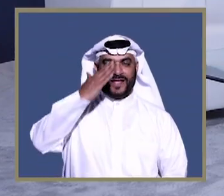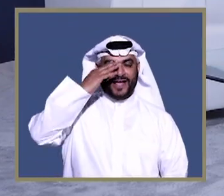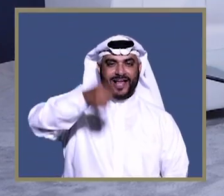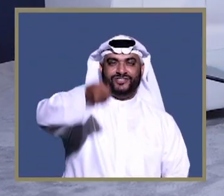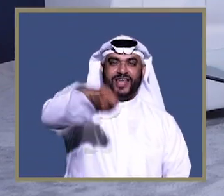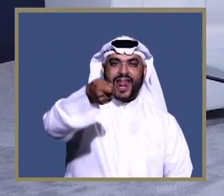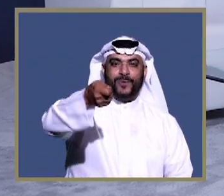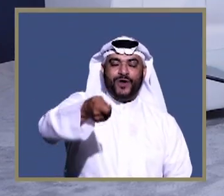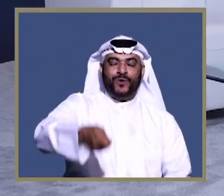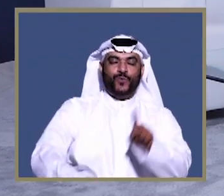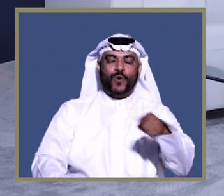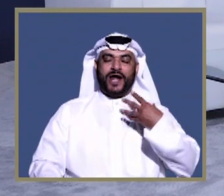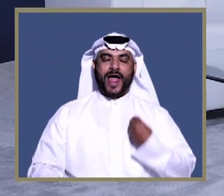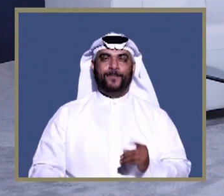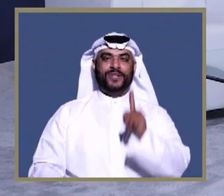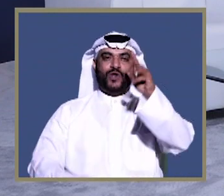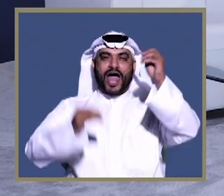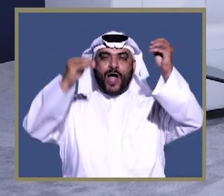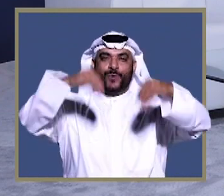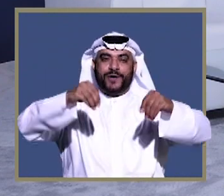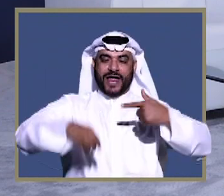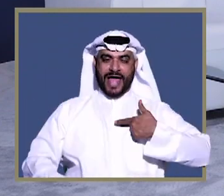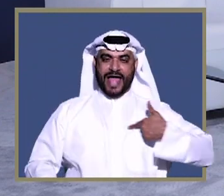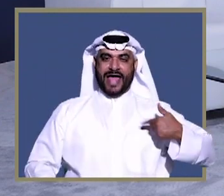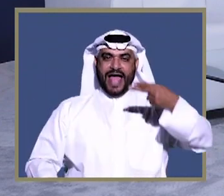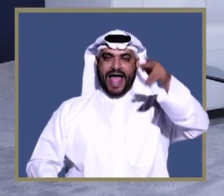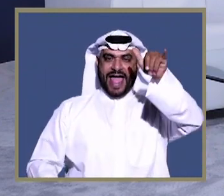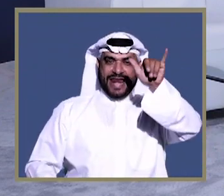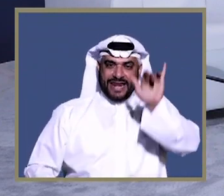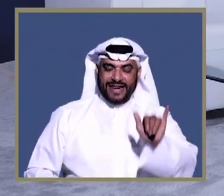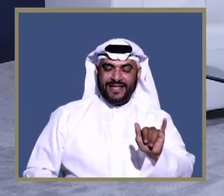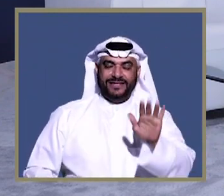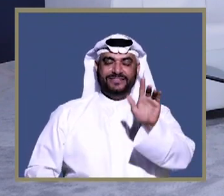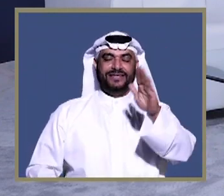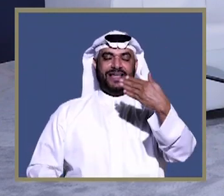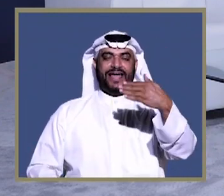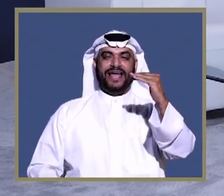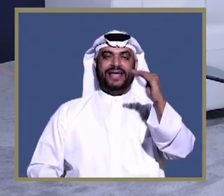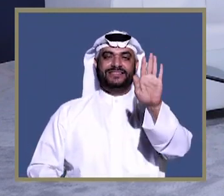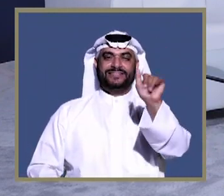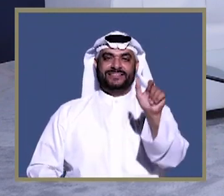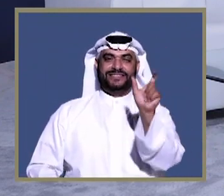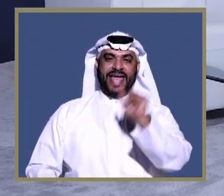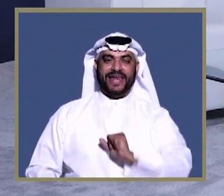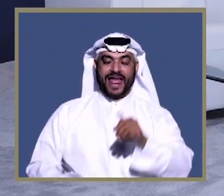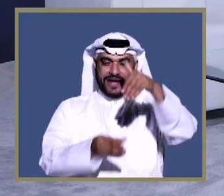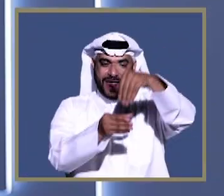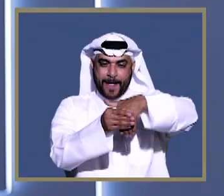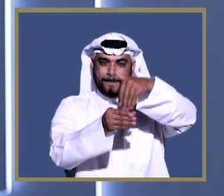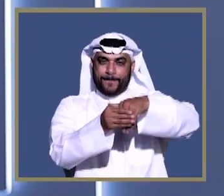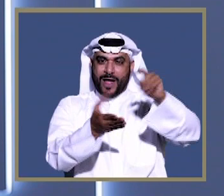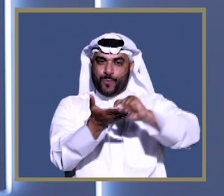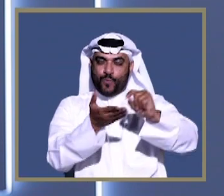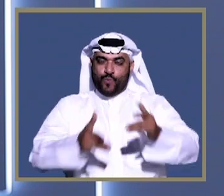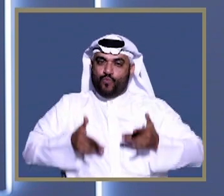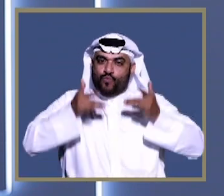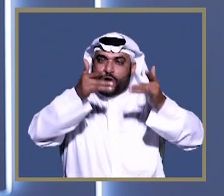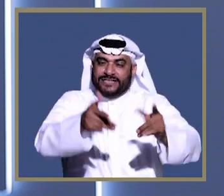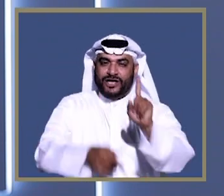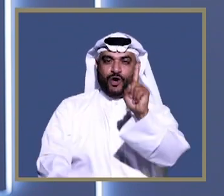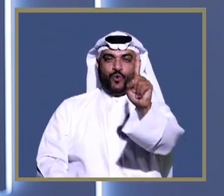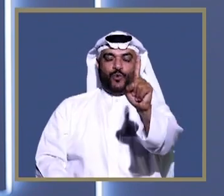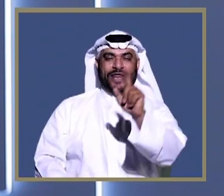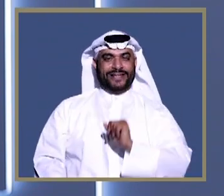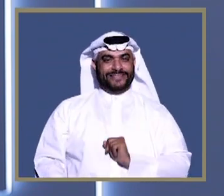السلام عليكم ورحمة الله وبركاته. معكم علي حسين داود محمد، المرشح في الدائرة الأولى. وبعد خطاب